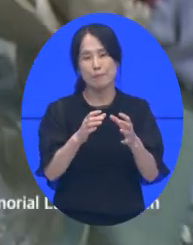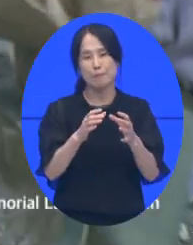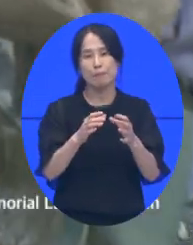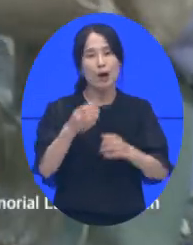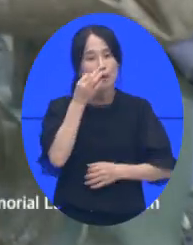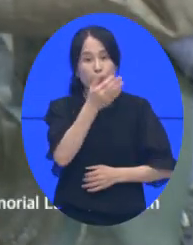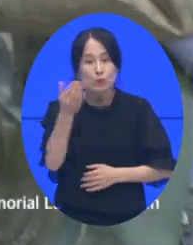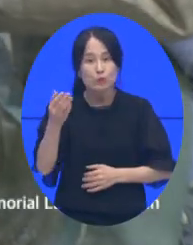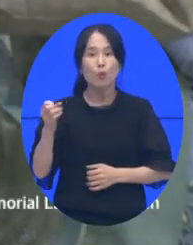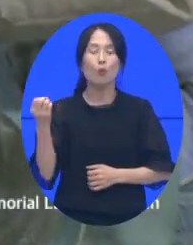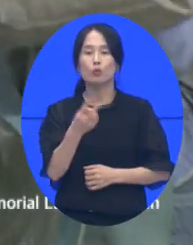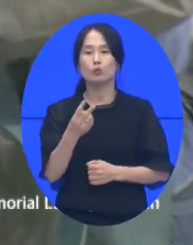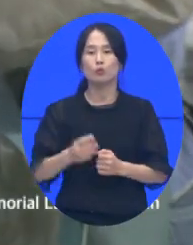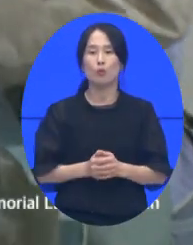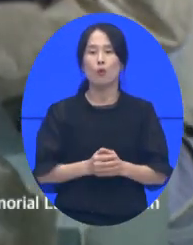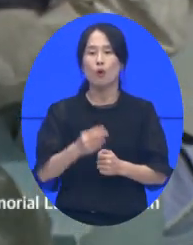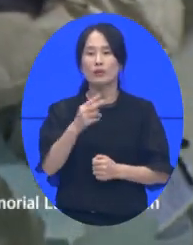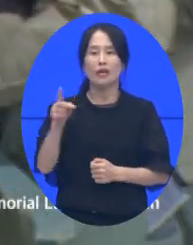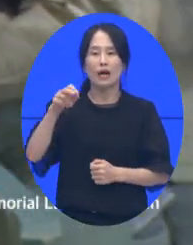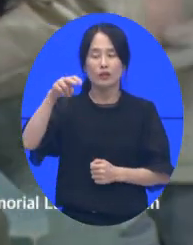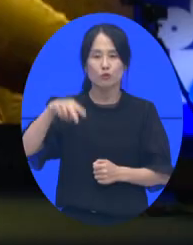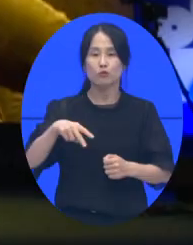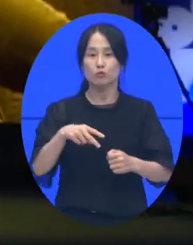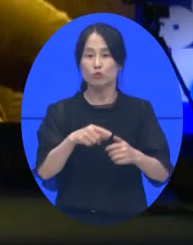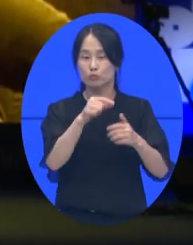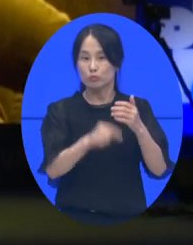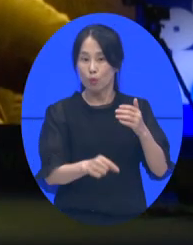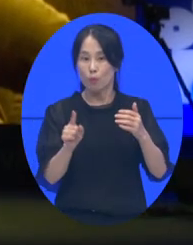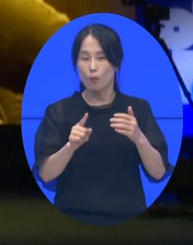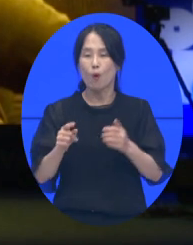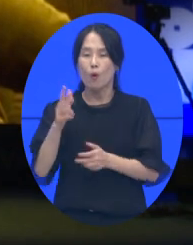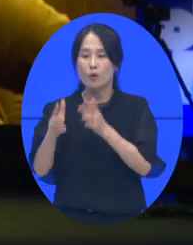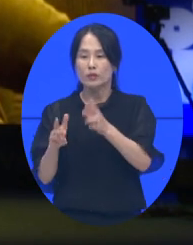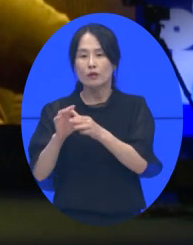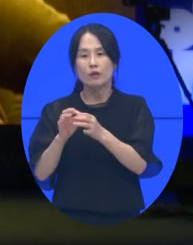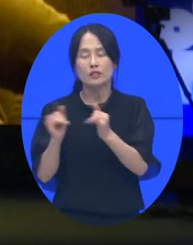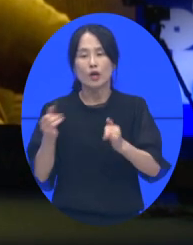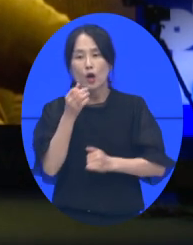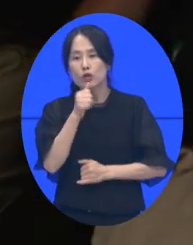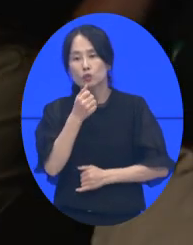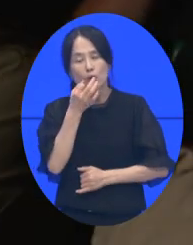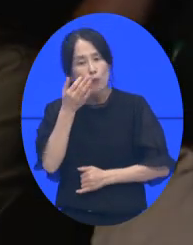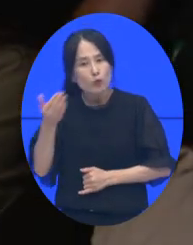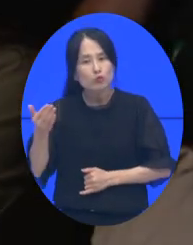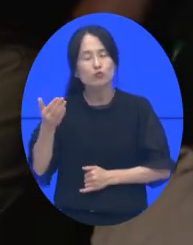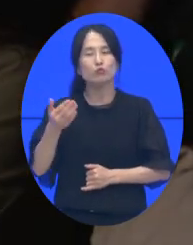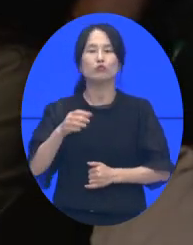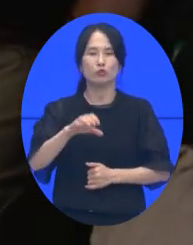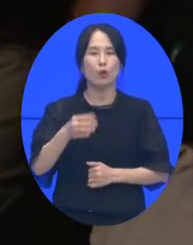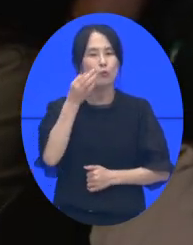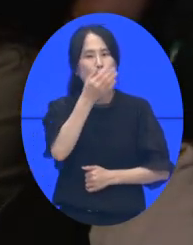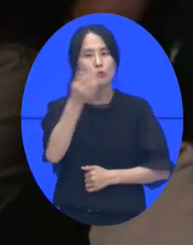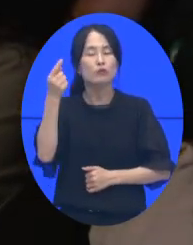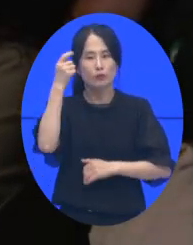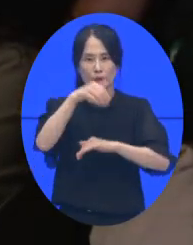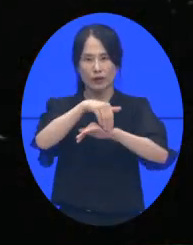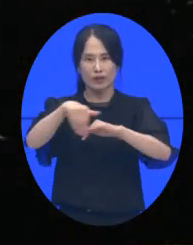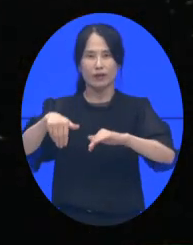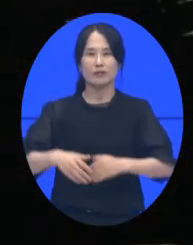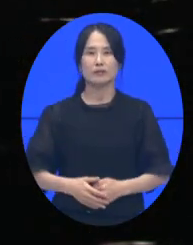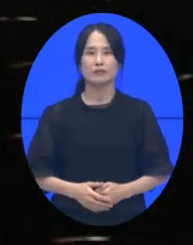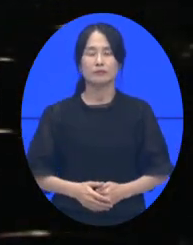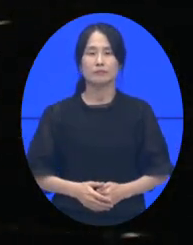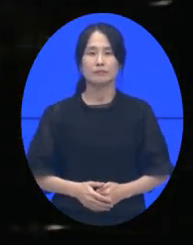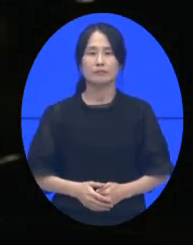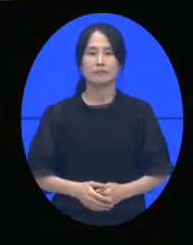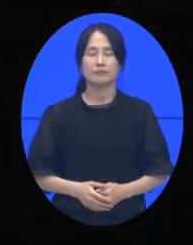스테이지 현재 제작 중인 다큐멘터리 프로젝트를 산업 관계자에게 소개하는 DMZ 독스 다큐멘터리 마켓도 열었습니다